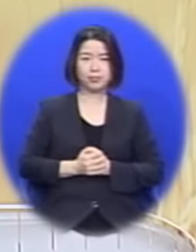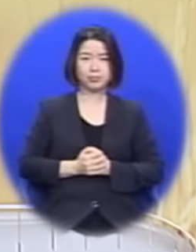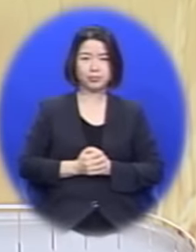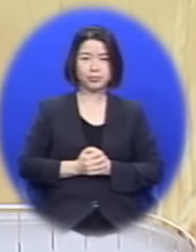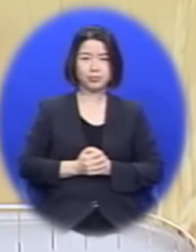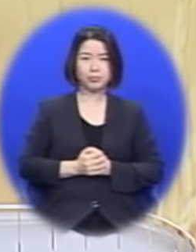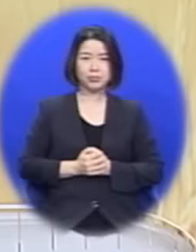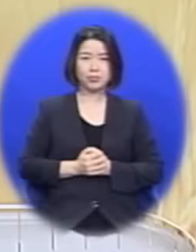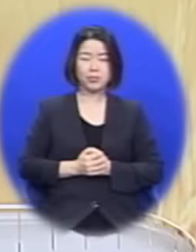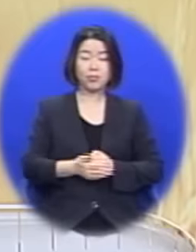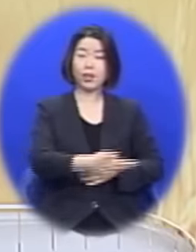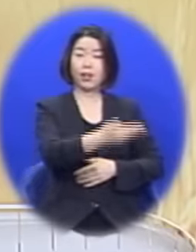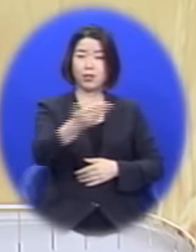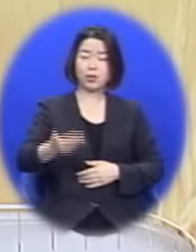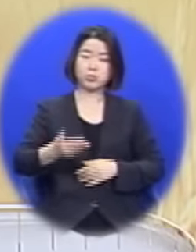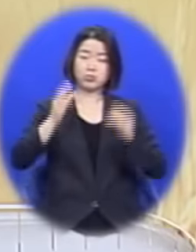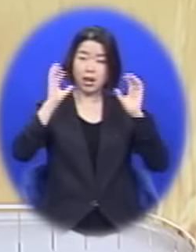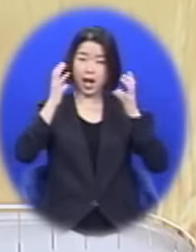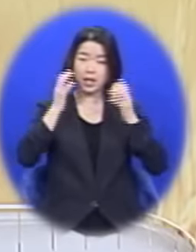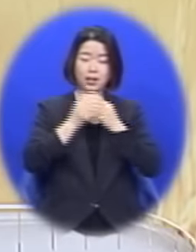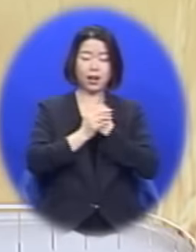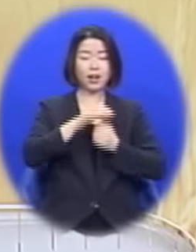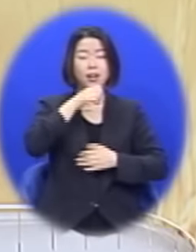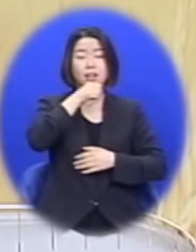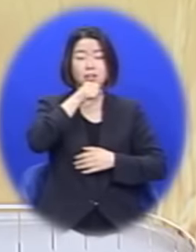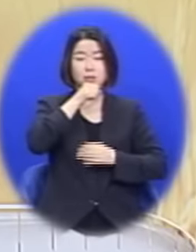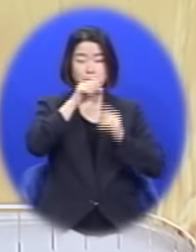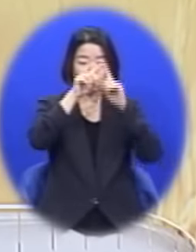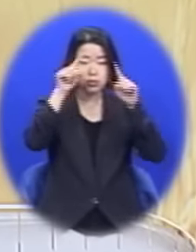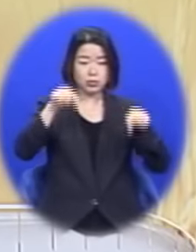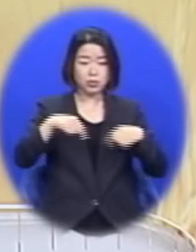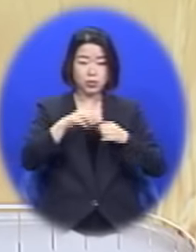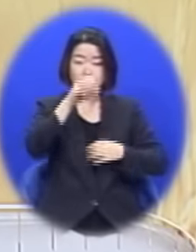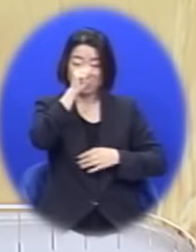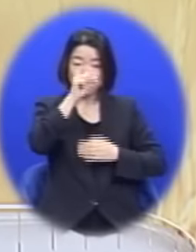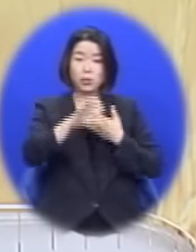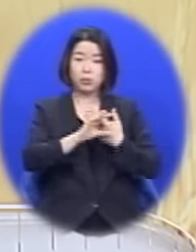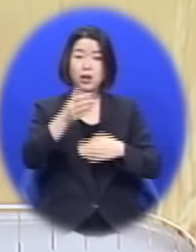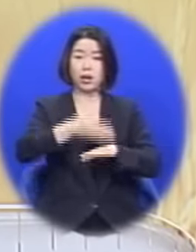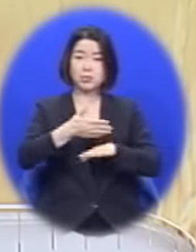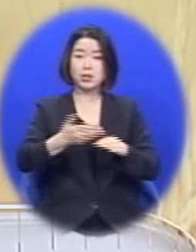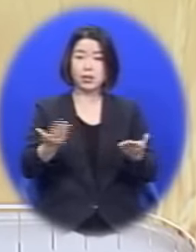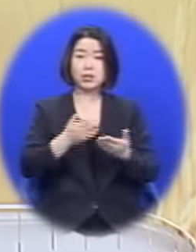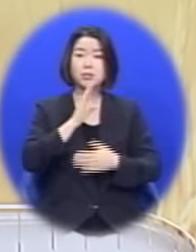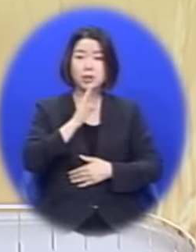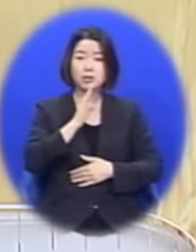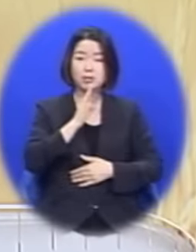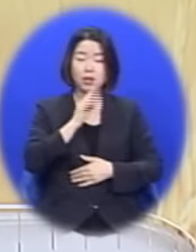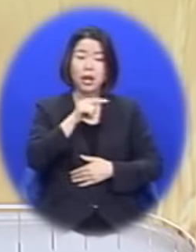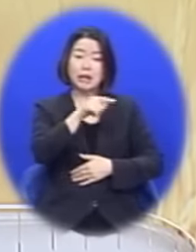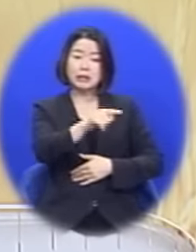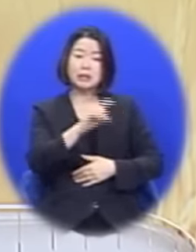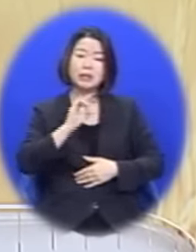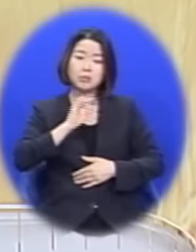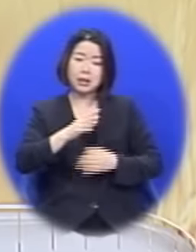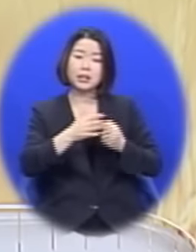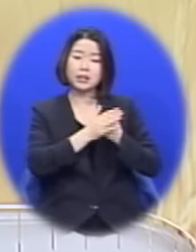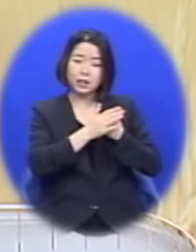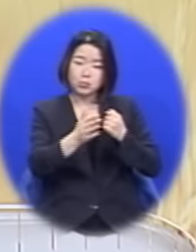여러분, 아이가 성적이 좋은 거는 감사한 일이지요. 그러나 그렇기 때문에만 감사한 거는 성도가